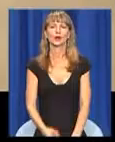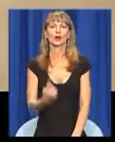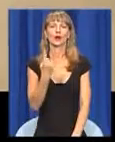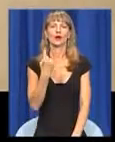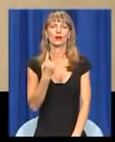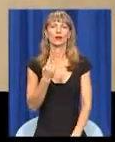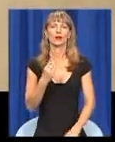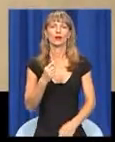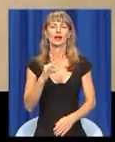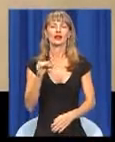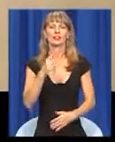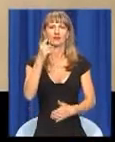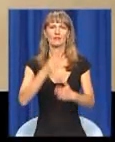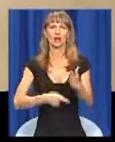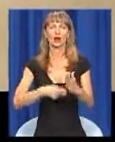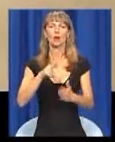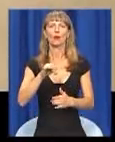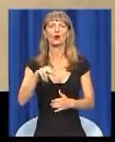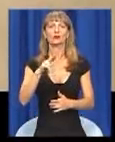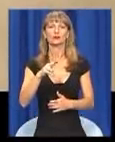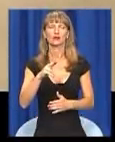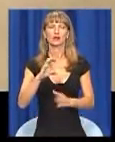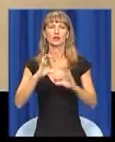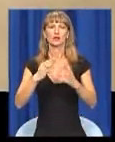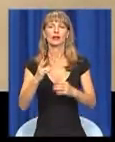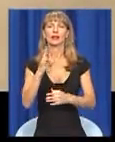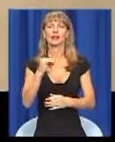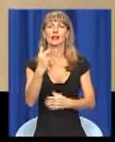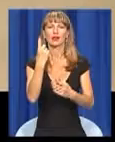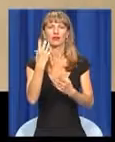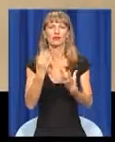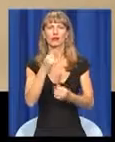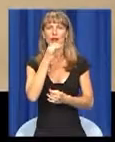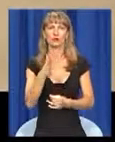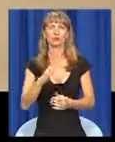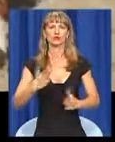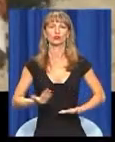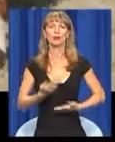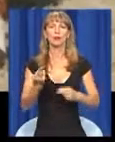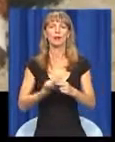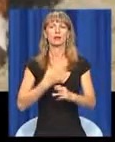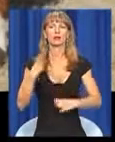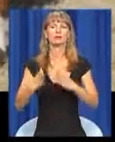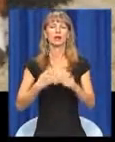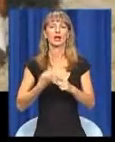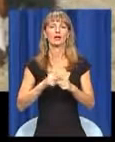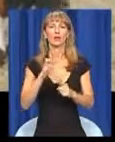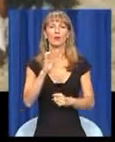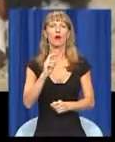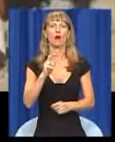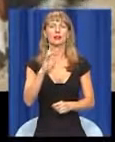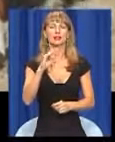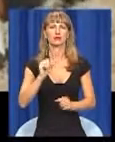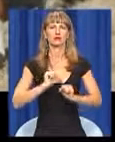Одна з найенергійніших порід псів, які дня не можуть прожити без вправ – це боксери. Вони безстрашні та